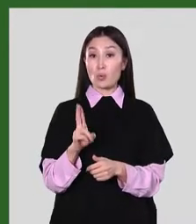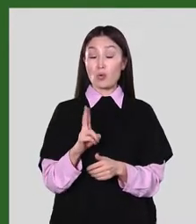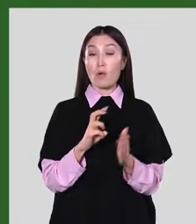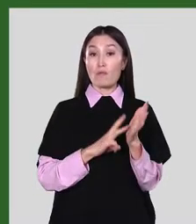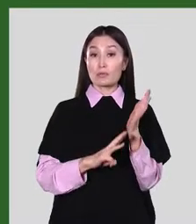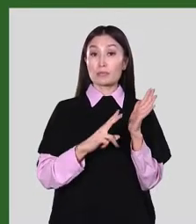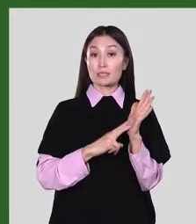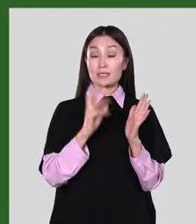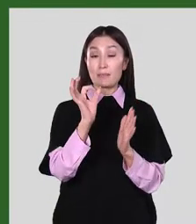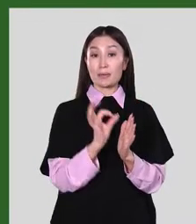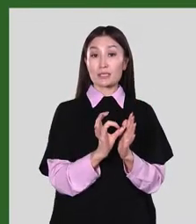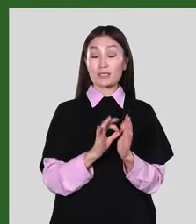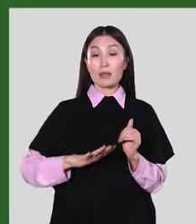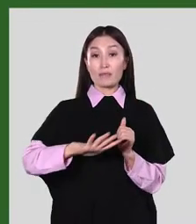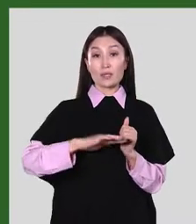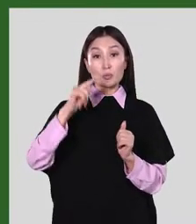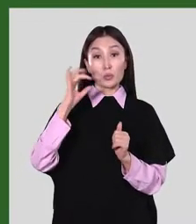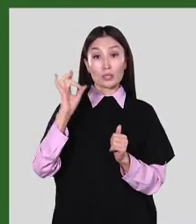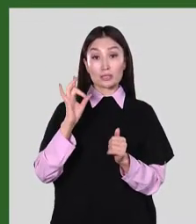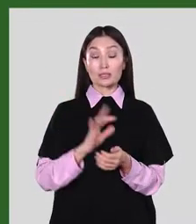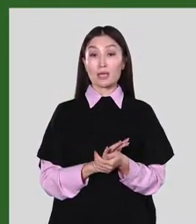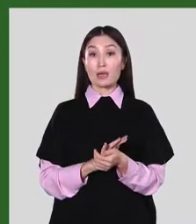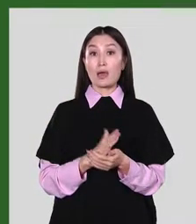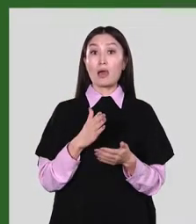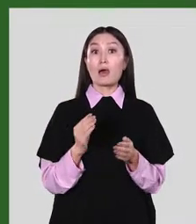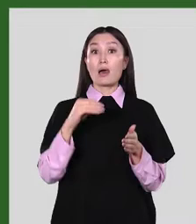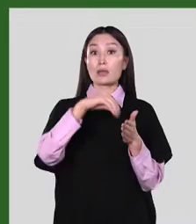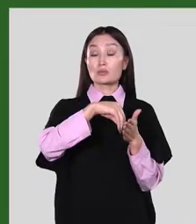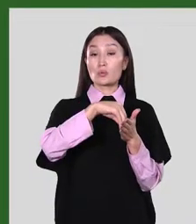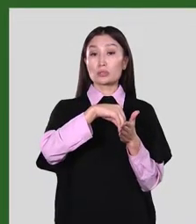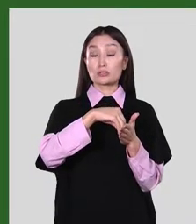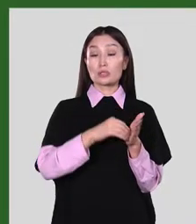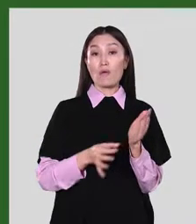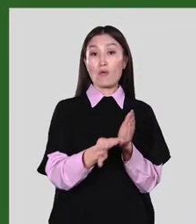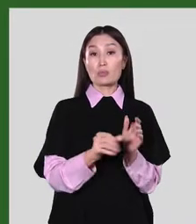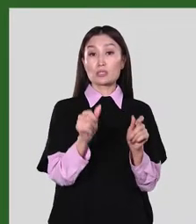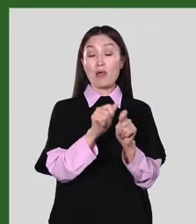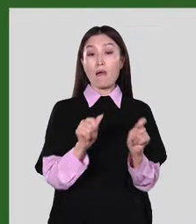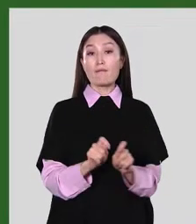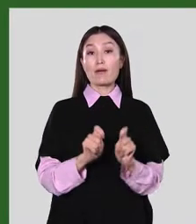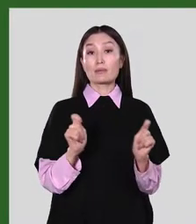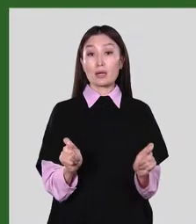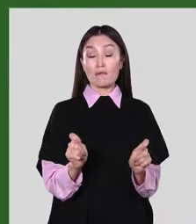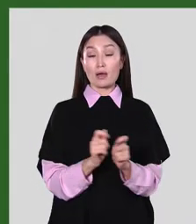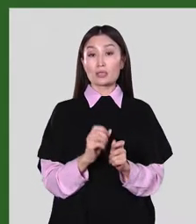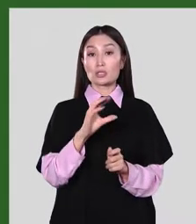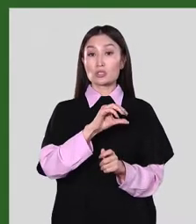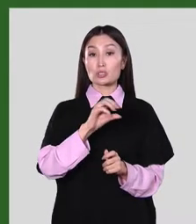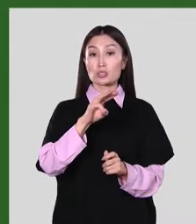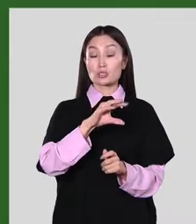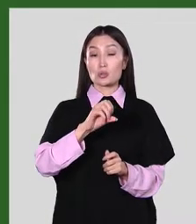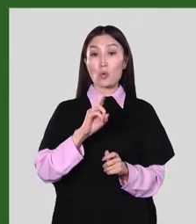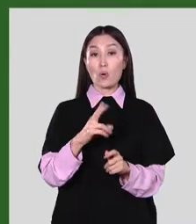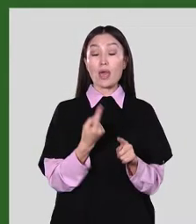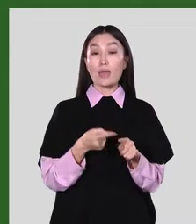87 процентов территории кыргызстана относится к области формирования стока эта